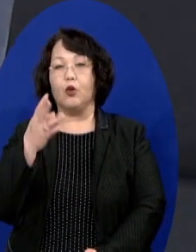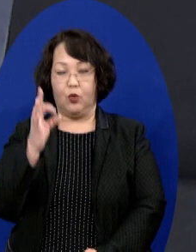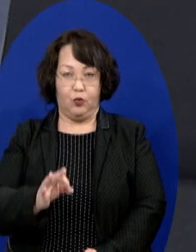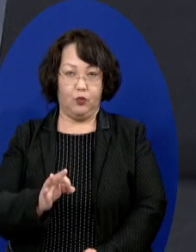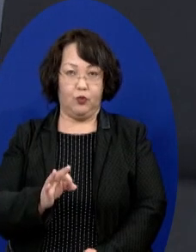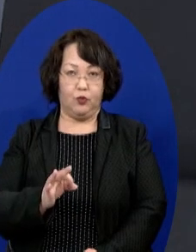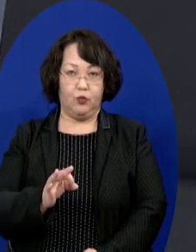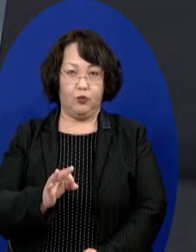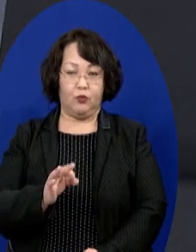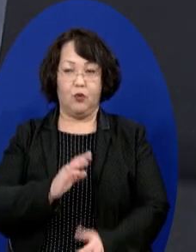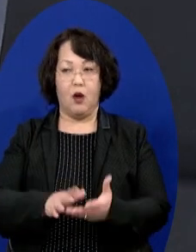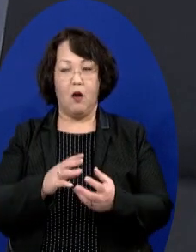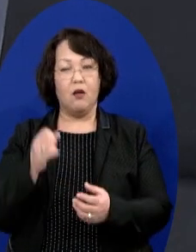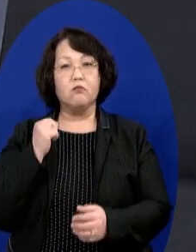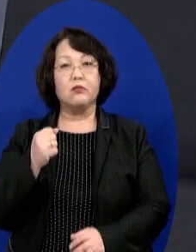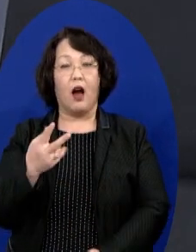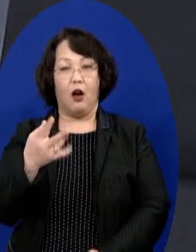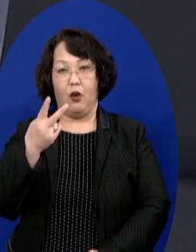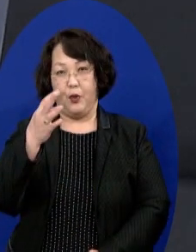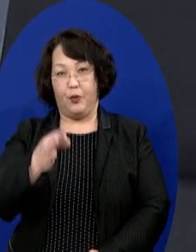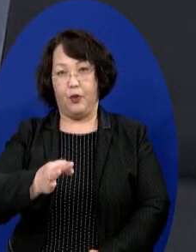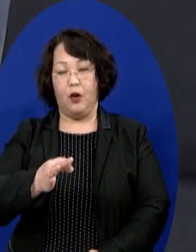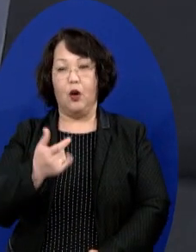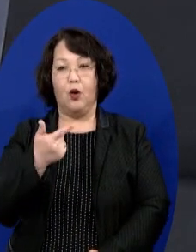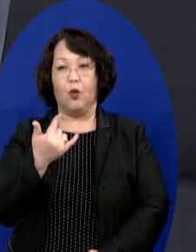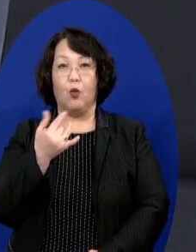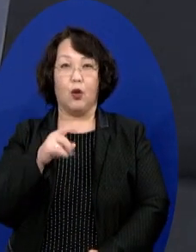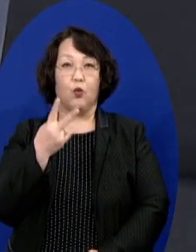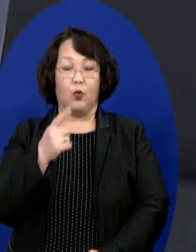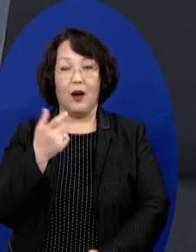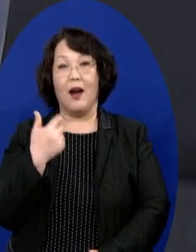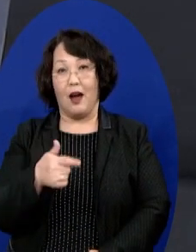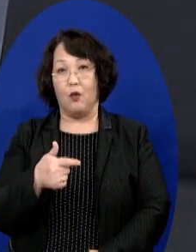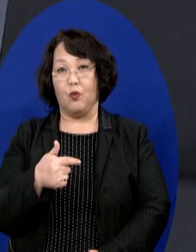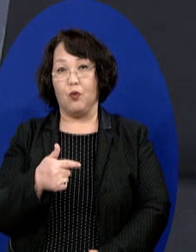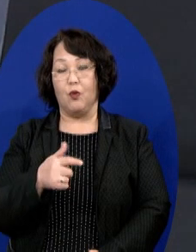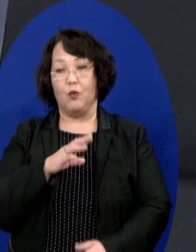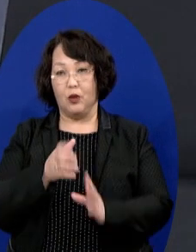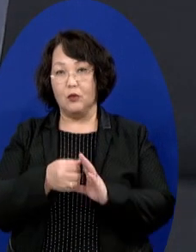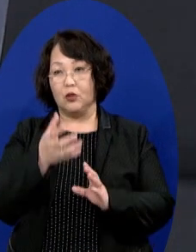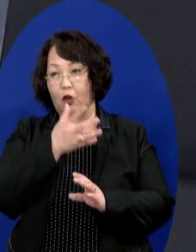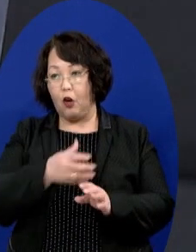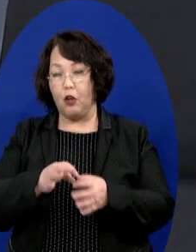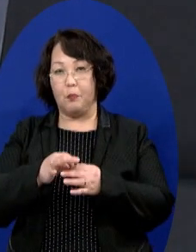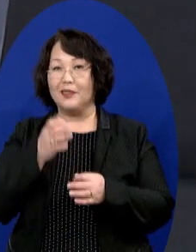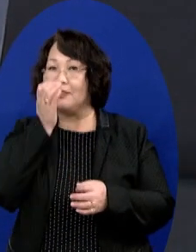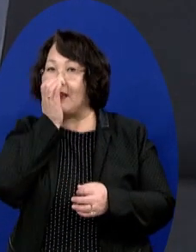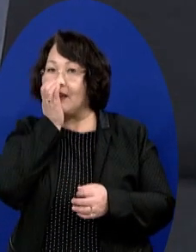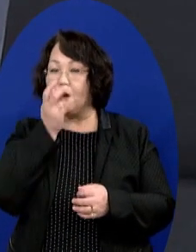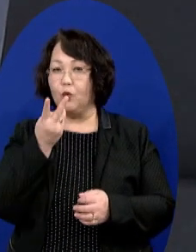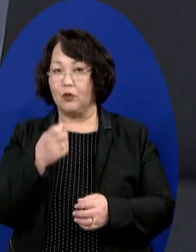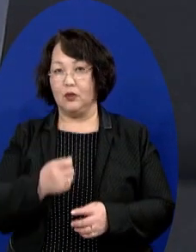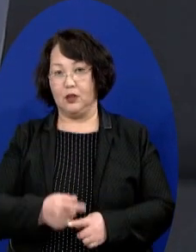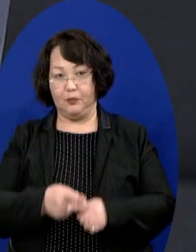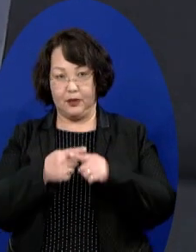эзэлдэг. За гурилын үн бол харьцангуй тогтвортой байгаа боловч харин талхны үн бол бас сүүлийн өдрүүдэд